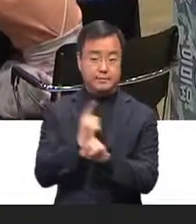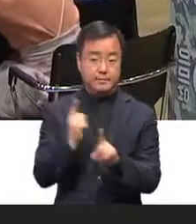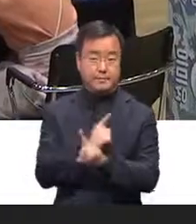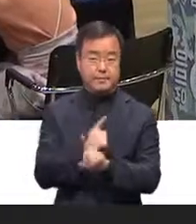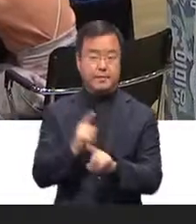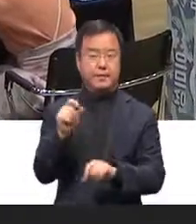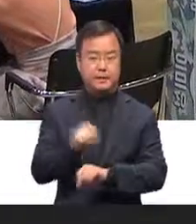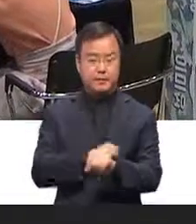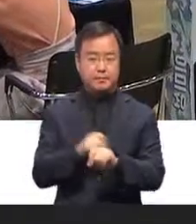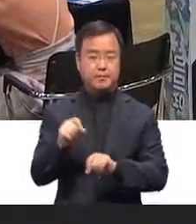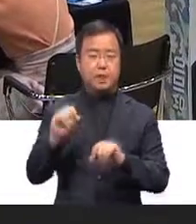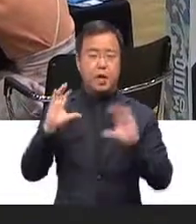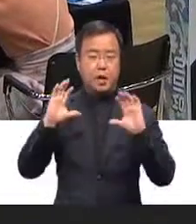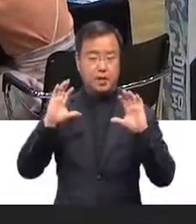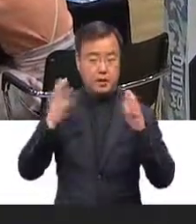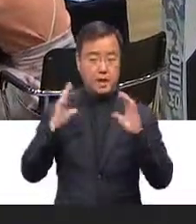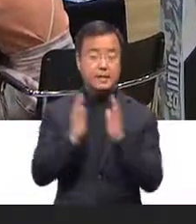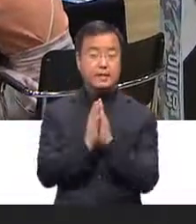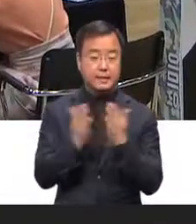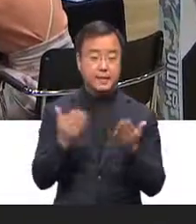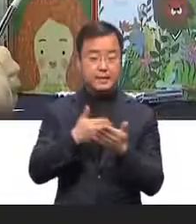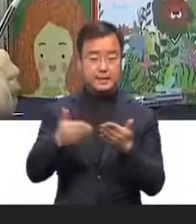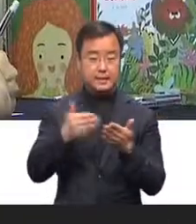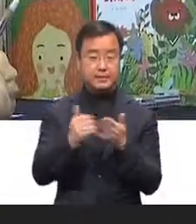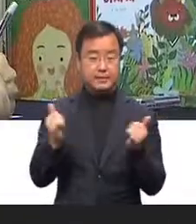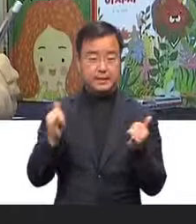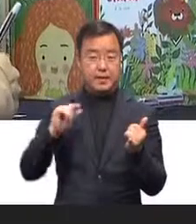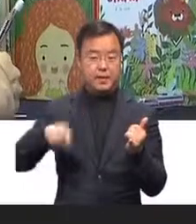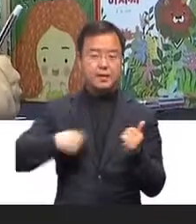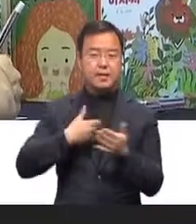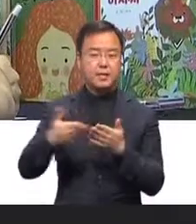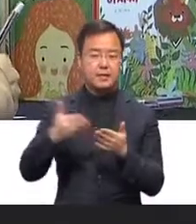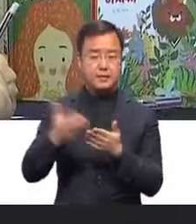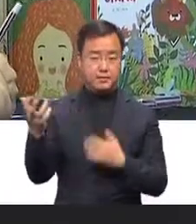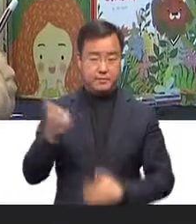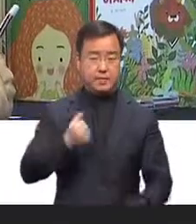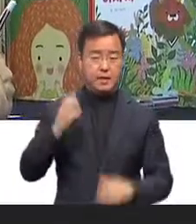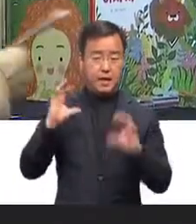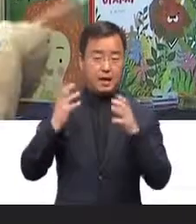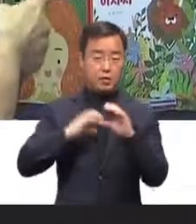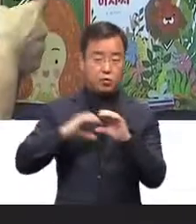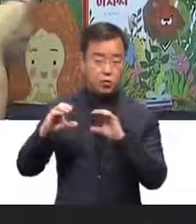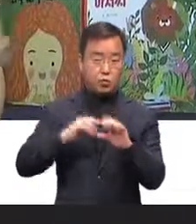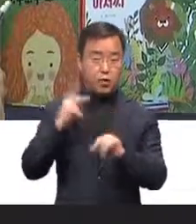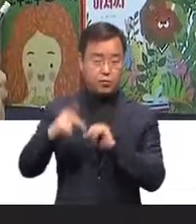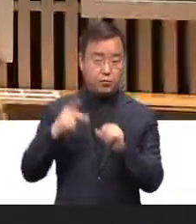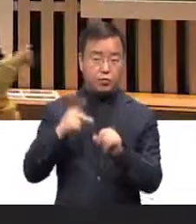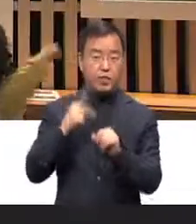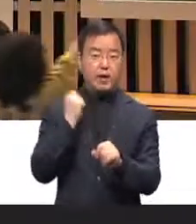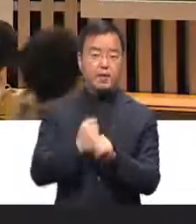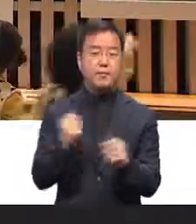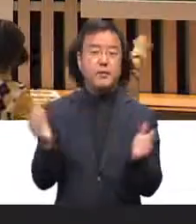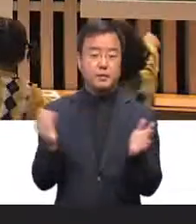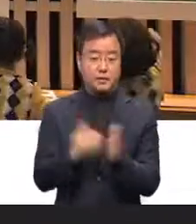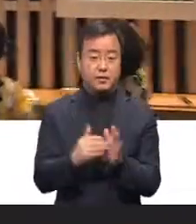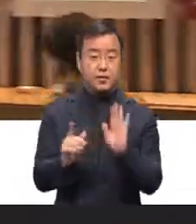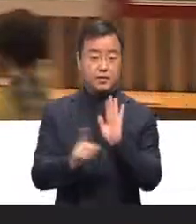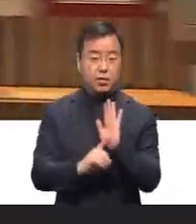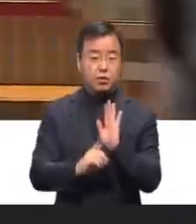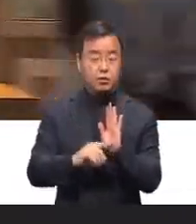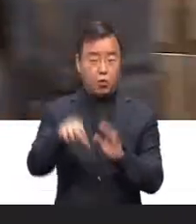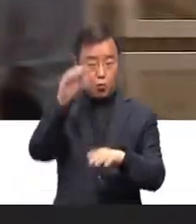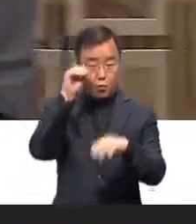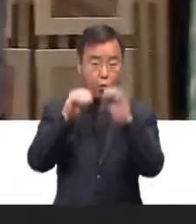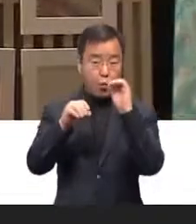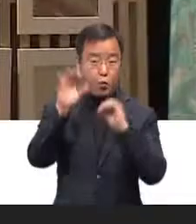두어서 동화책 그린 작가들이 직접 자기 그림을 가지고 아이들과 소통하는 프로그램을 만들었어요. 그래서 전시도 보고